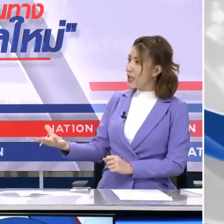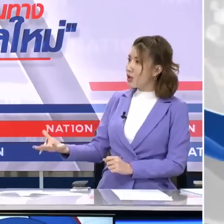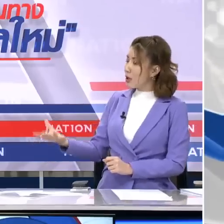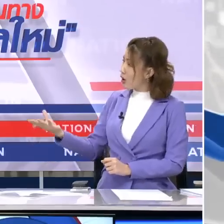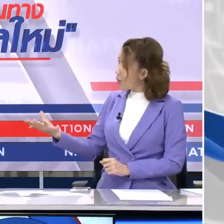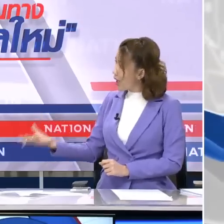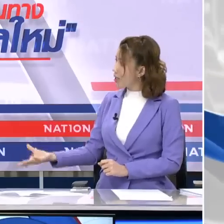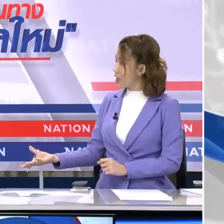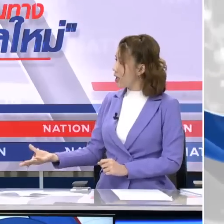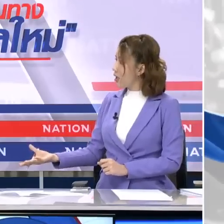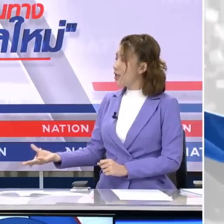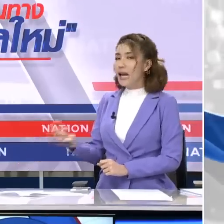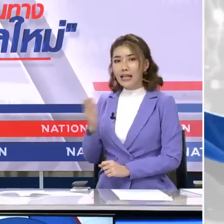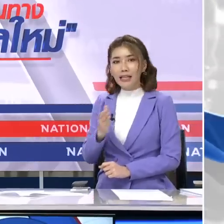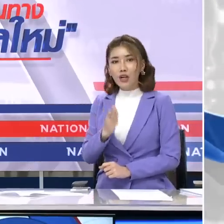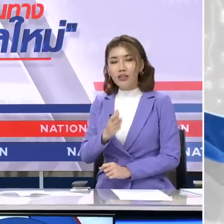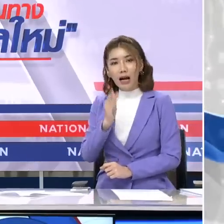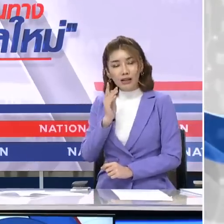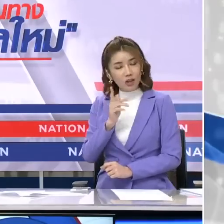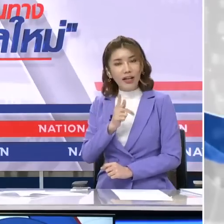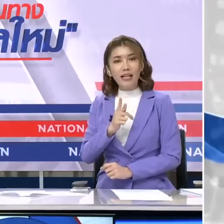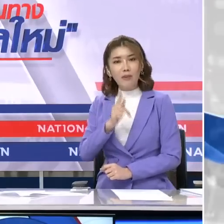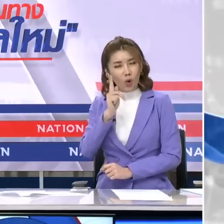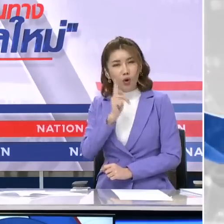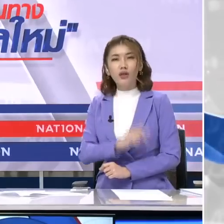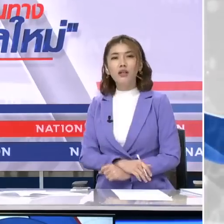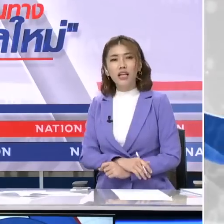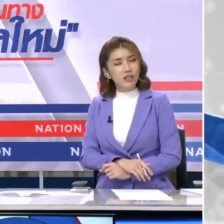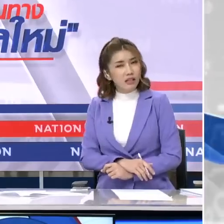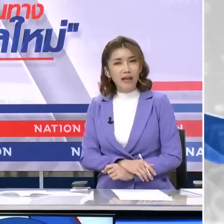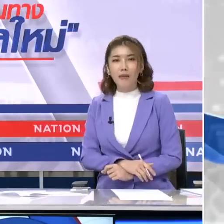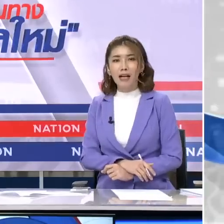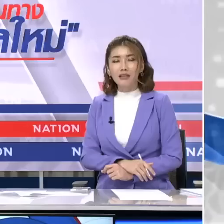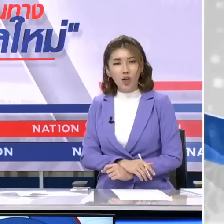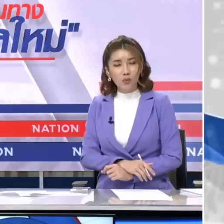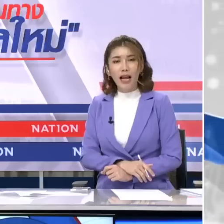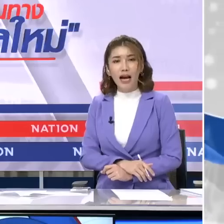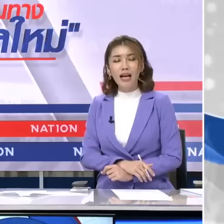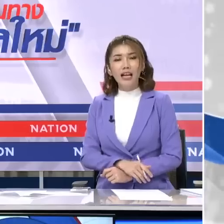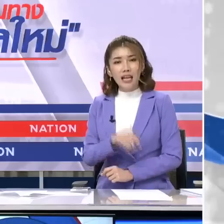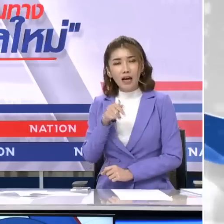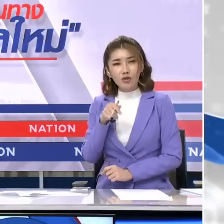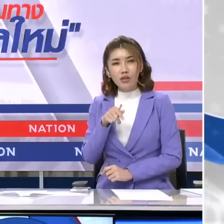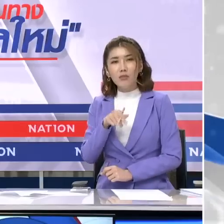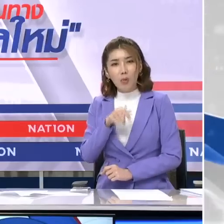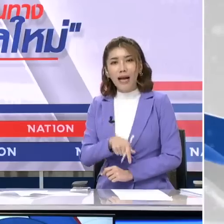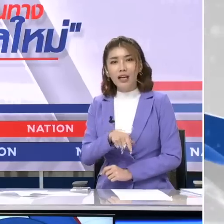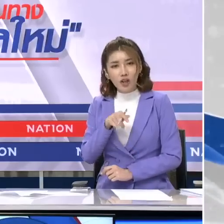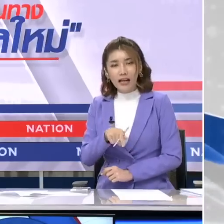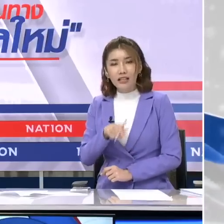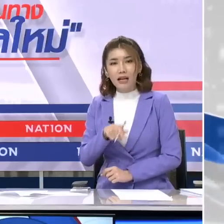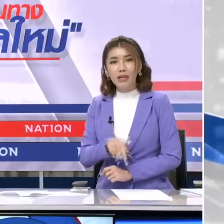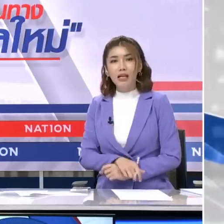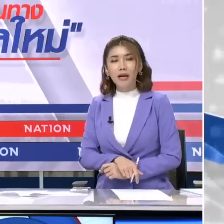าอี้นี้ต้องเป็นของก้าวไกลล่ะสิทั้งที่ก่อนหน้านี้มีคนนึงที่ยืนยันมาตลอดเวลาแล้วจนถึงเมื่อว